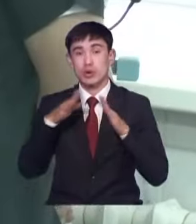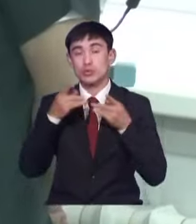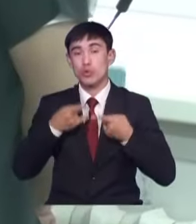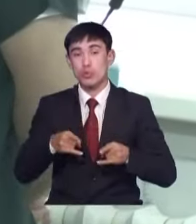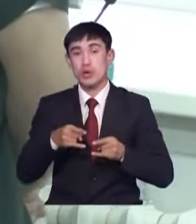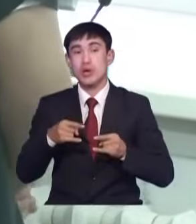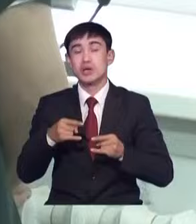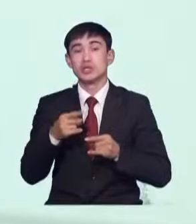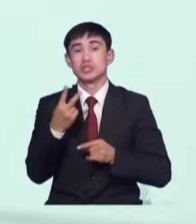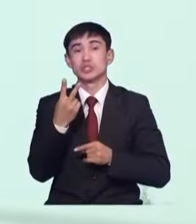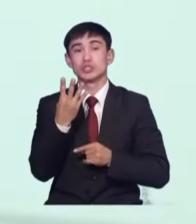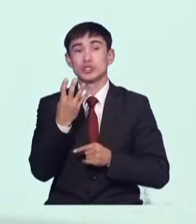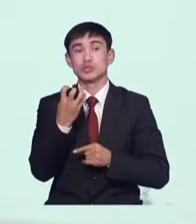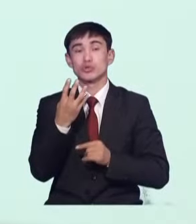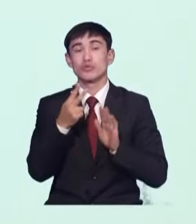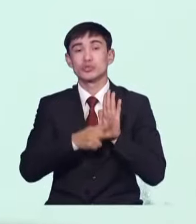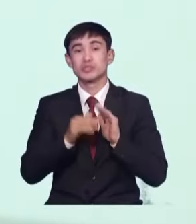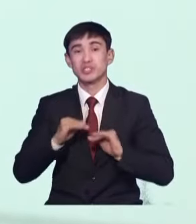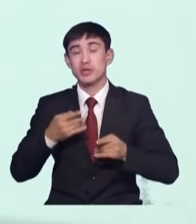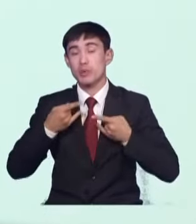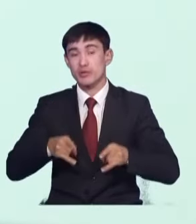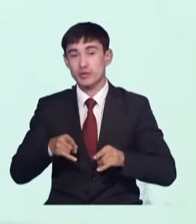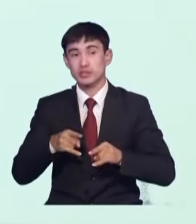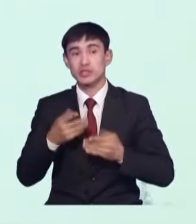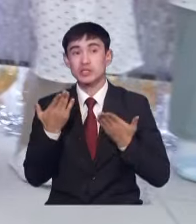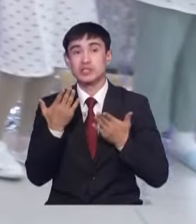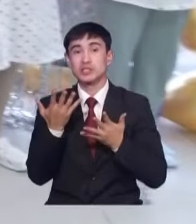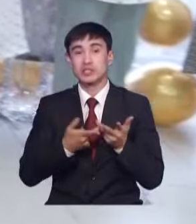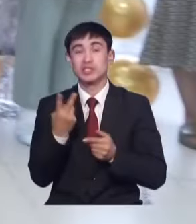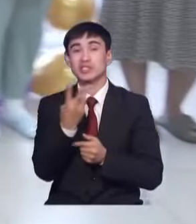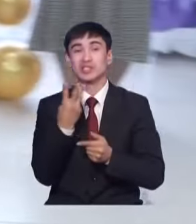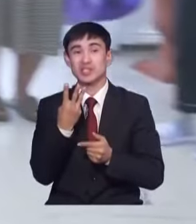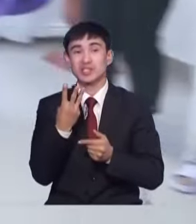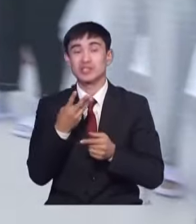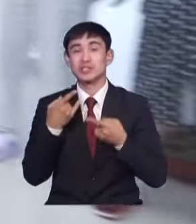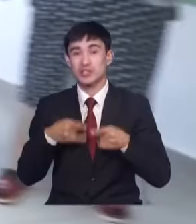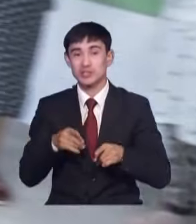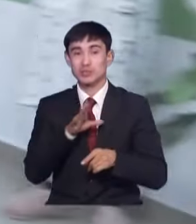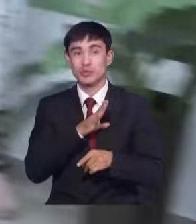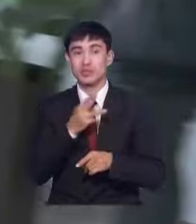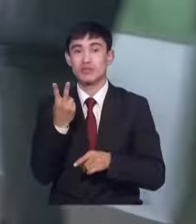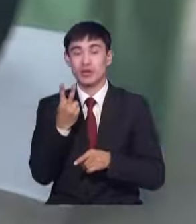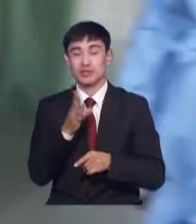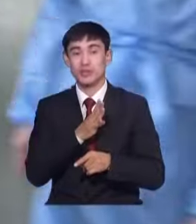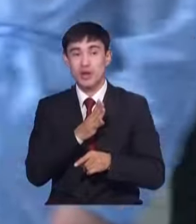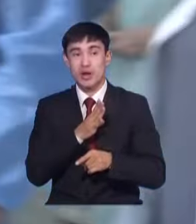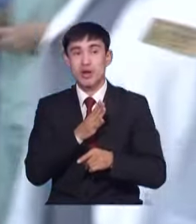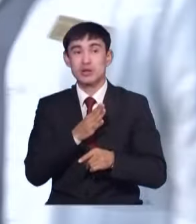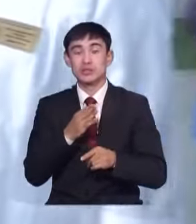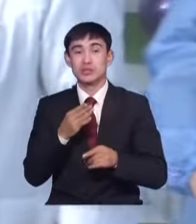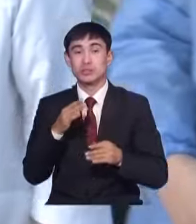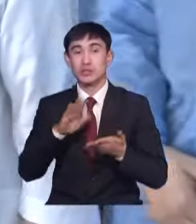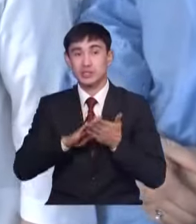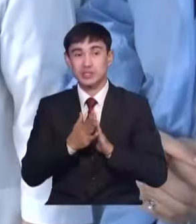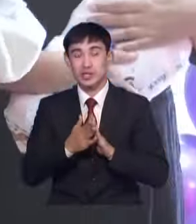более 4.800 детей среди них два случая рождения тройни министр здравоохранение Поинтересовалась состоянием новорождённых